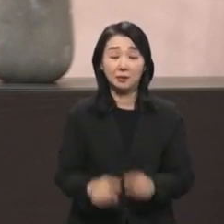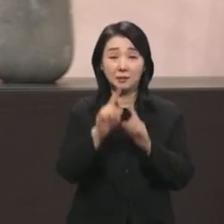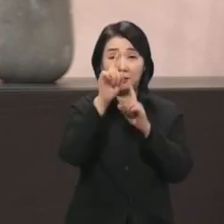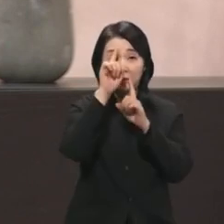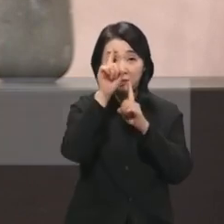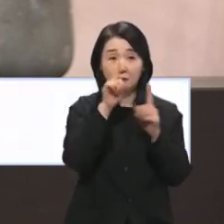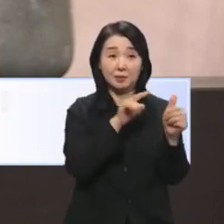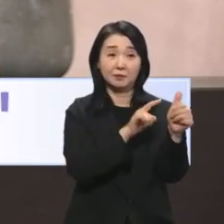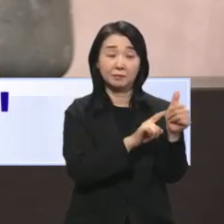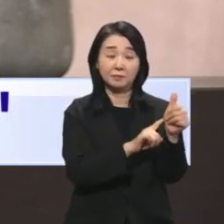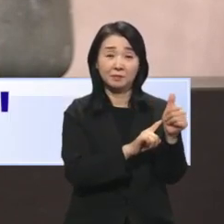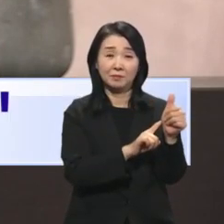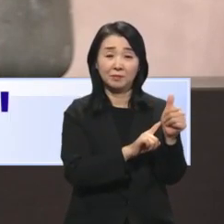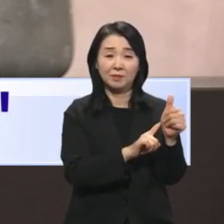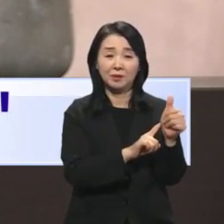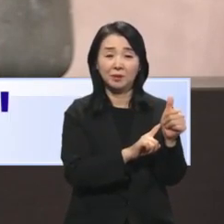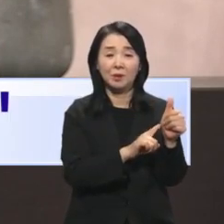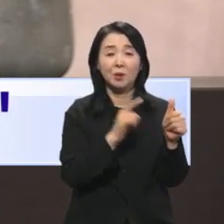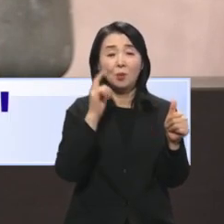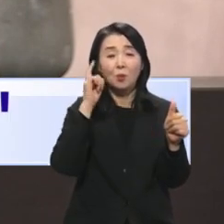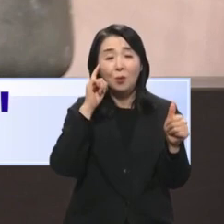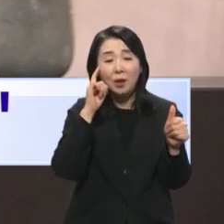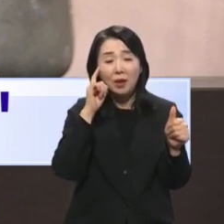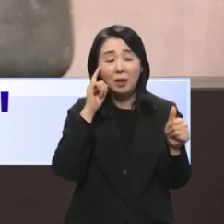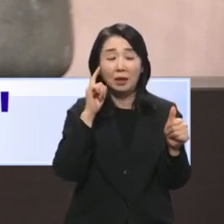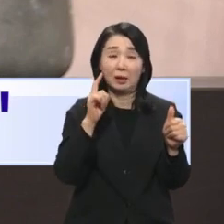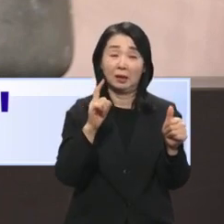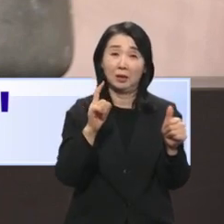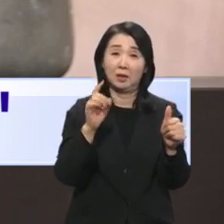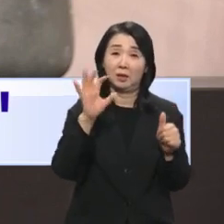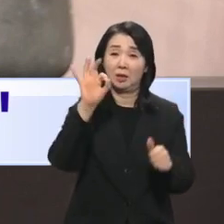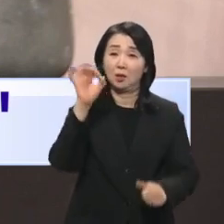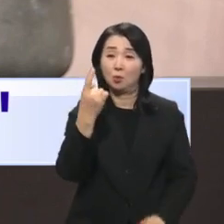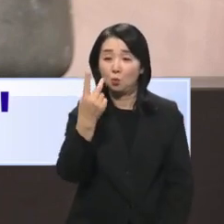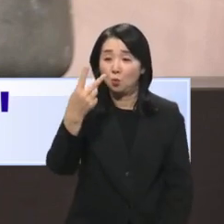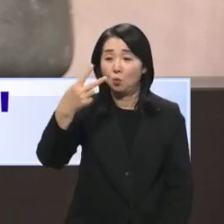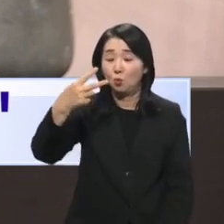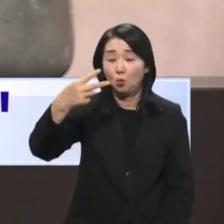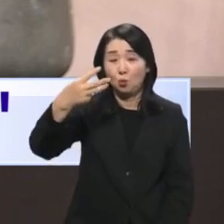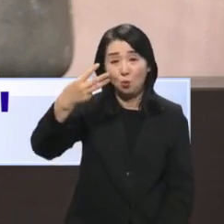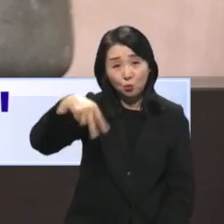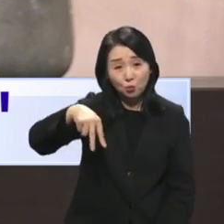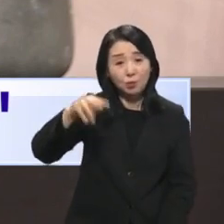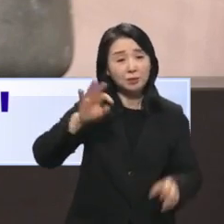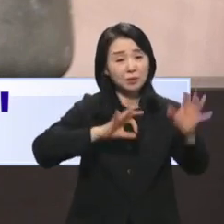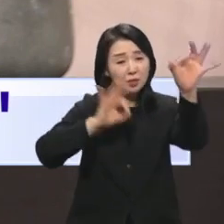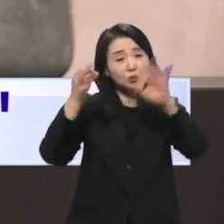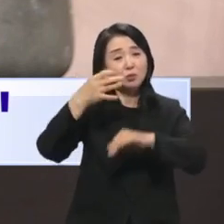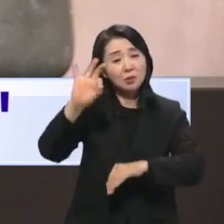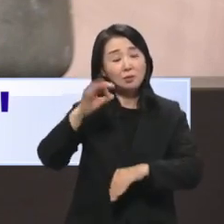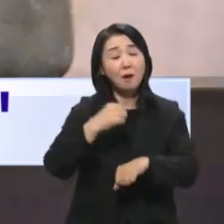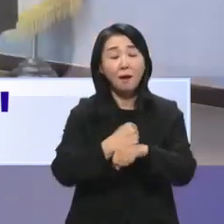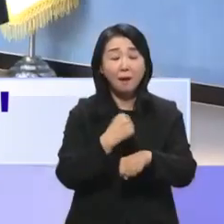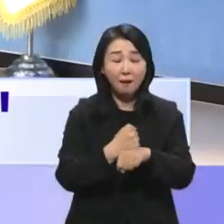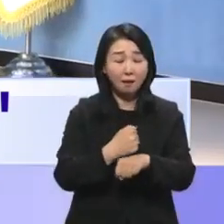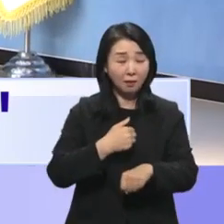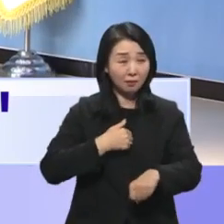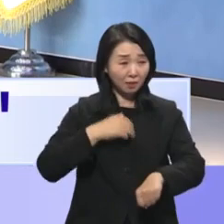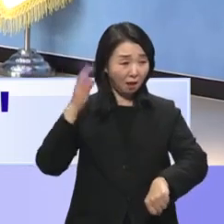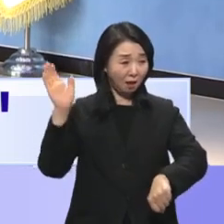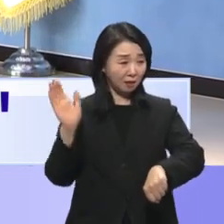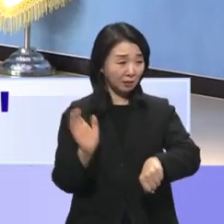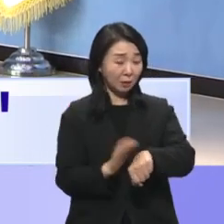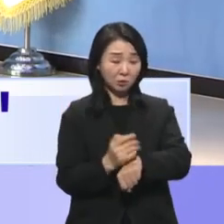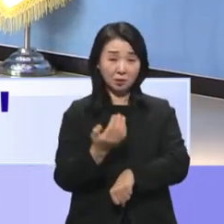발언들을 보게 되면 오류라는 표현을 참 많이 쓰게 되는데요. 오류를 인정하라. 근데 애석하게도 그런 오류를 인정하기 위해서는 내가 잘못했던 지난날의